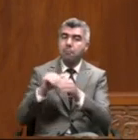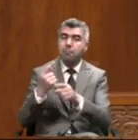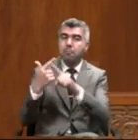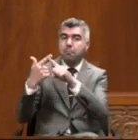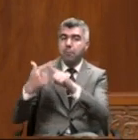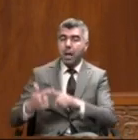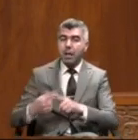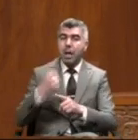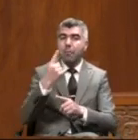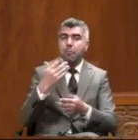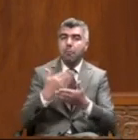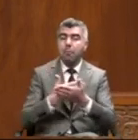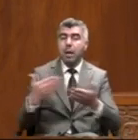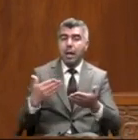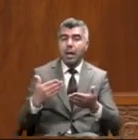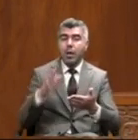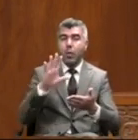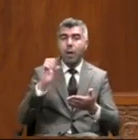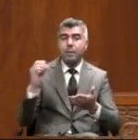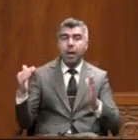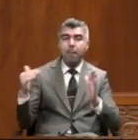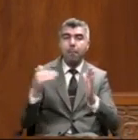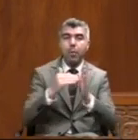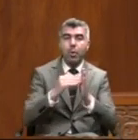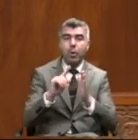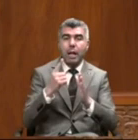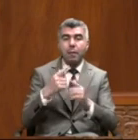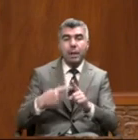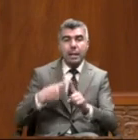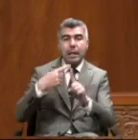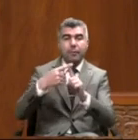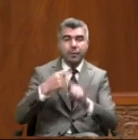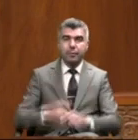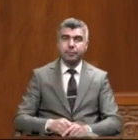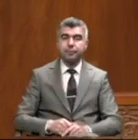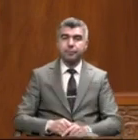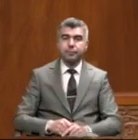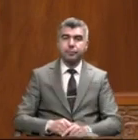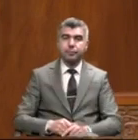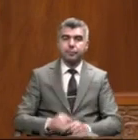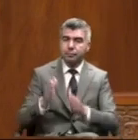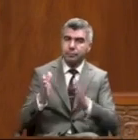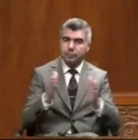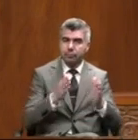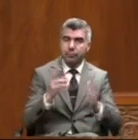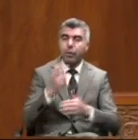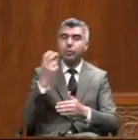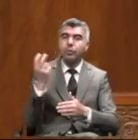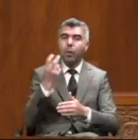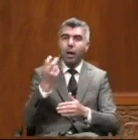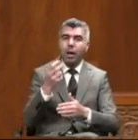مليار ونص من درهم اضافيه لهذا الامر فيما يخص قطاع السياحه انتم على علم